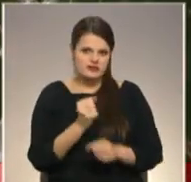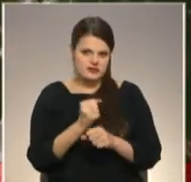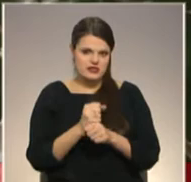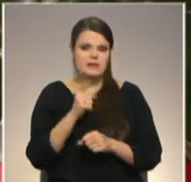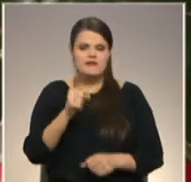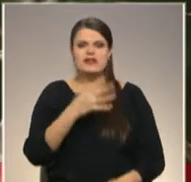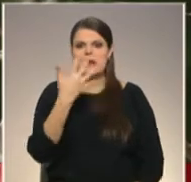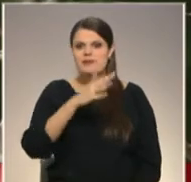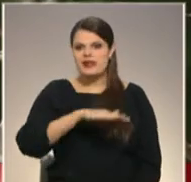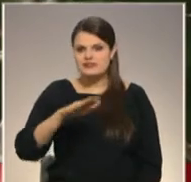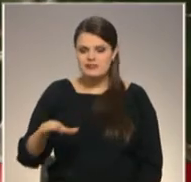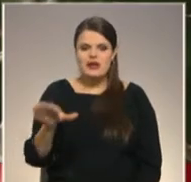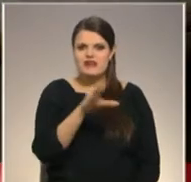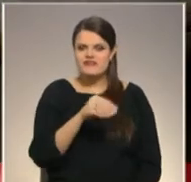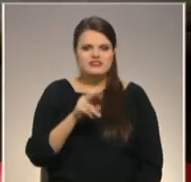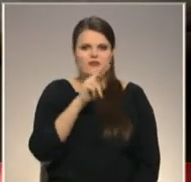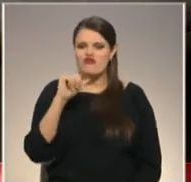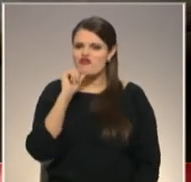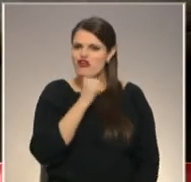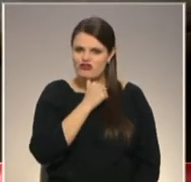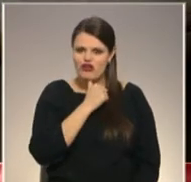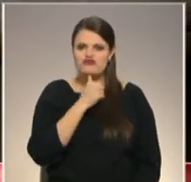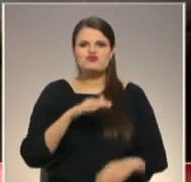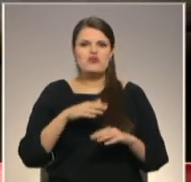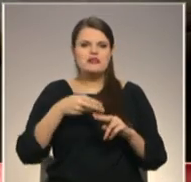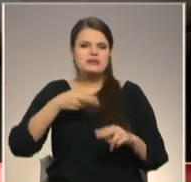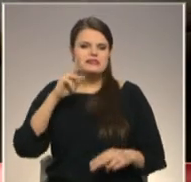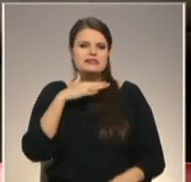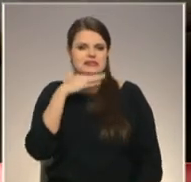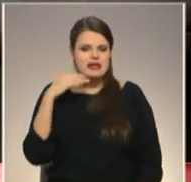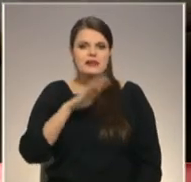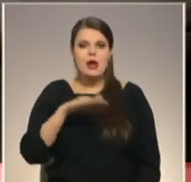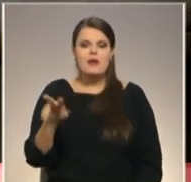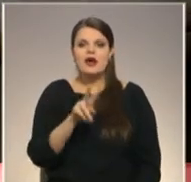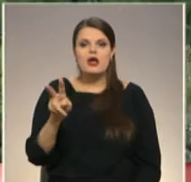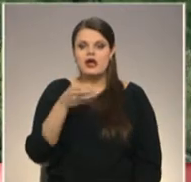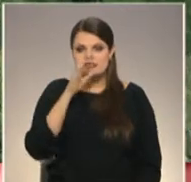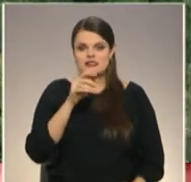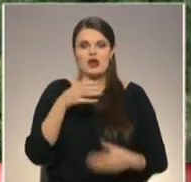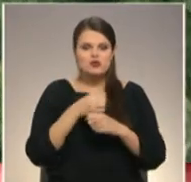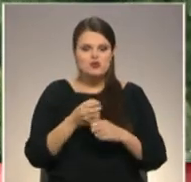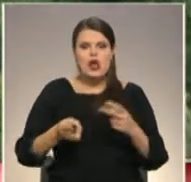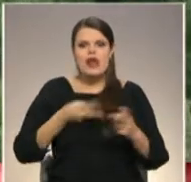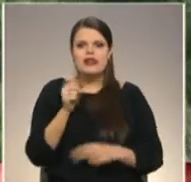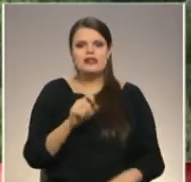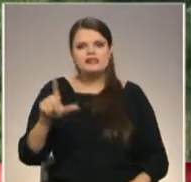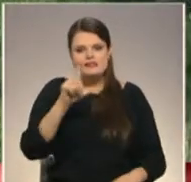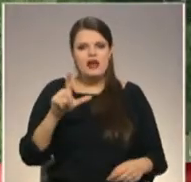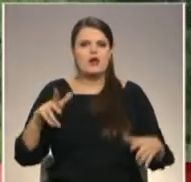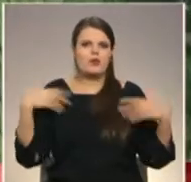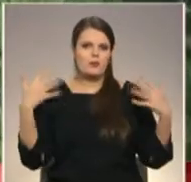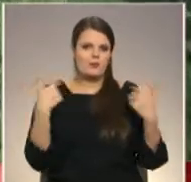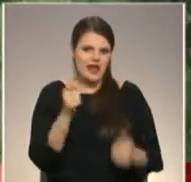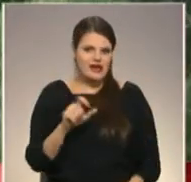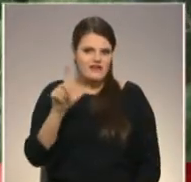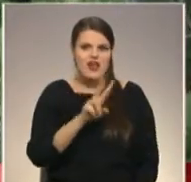aug 5 bērni, bet ne visiem kļavu sulas garšo salduma dēļ. Kā viņa pamanījusi bērni, kuri sulas lieto, esot enerģiskāki un dzīvespriecīgāki.